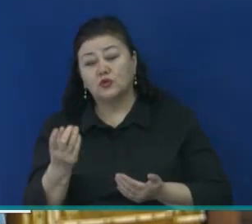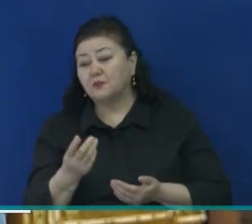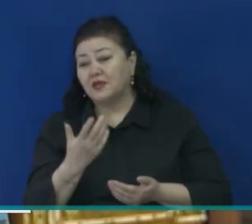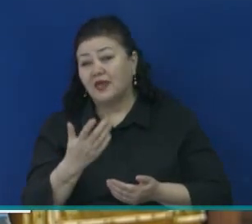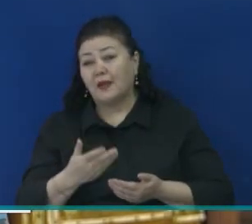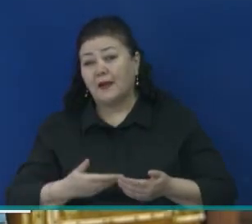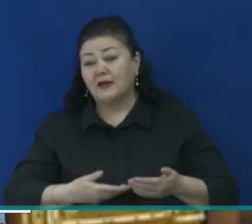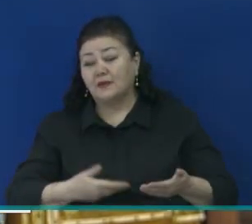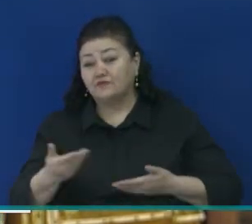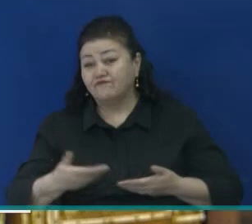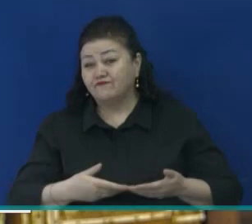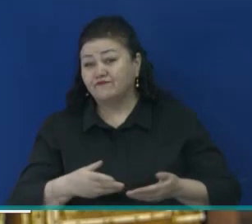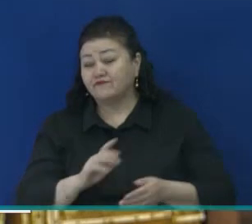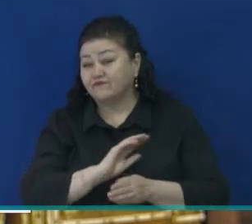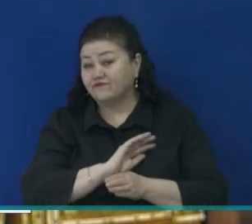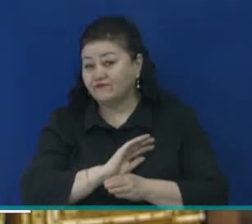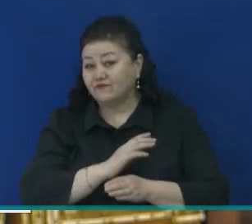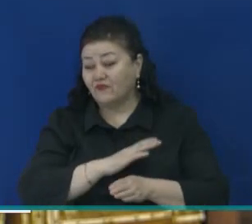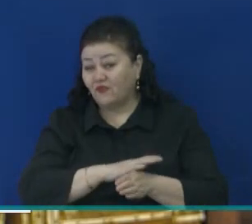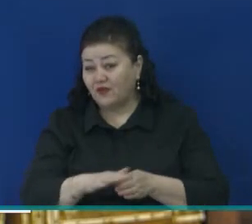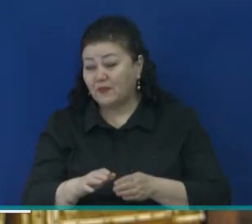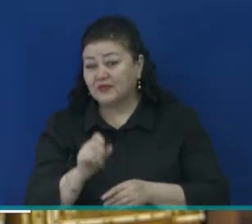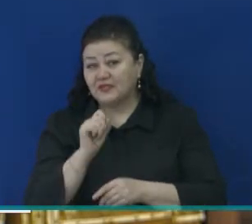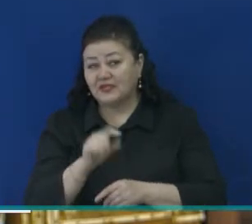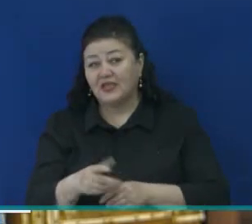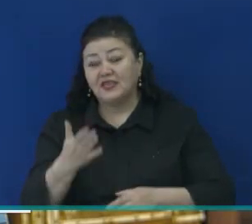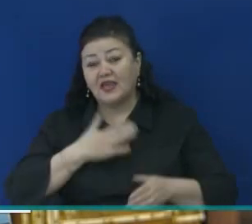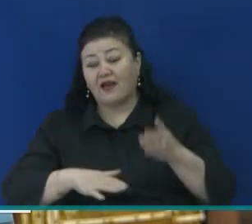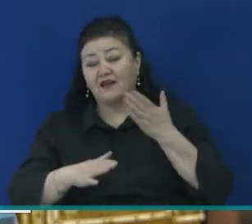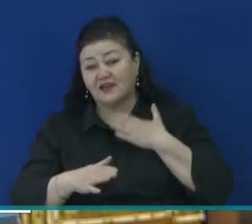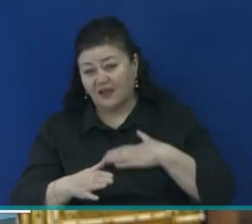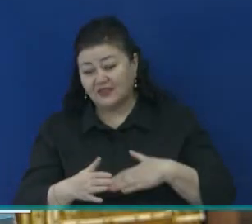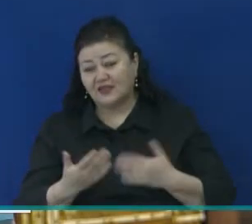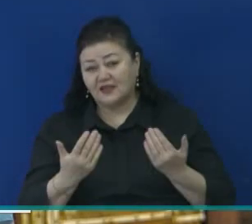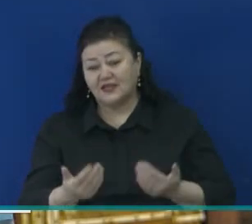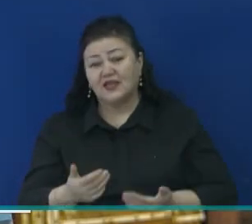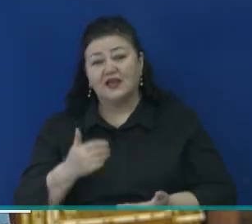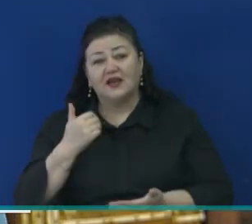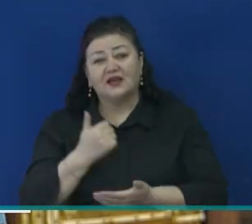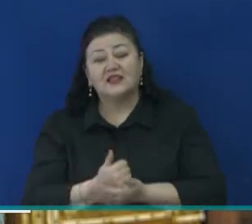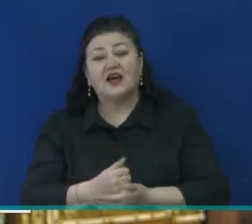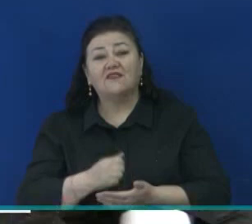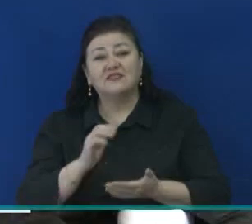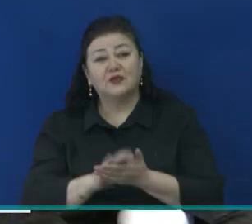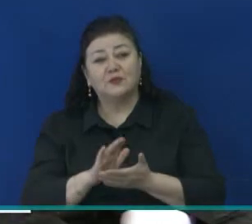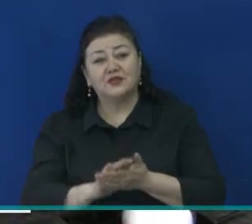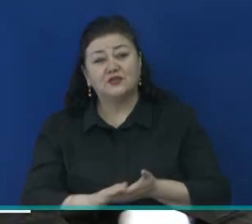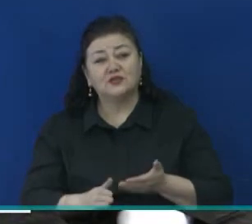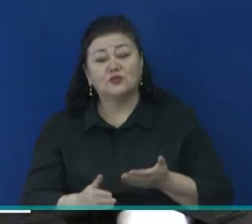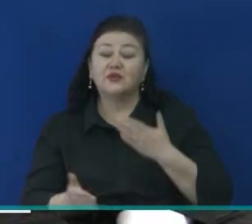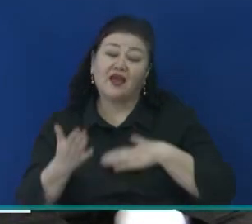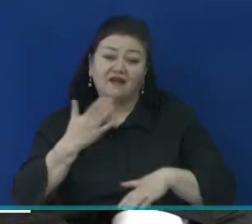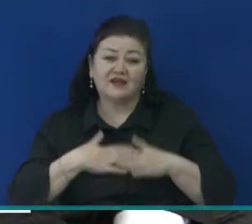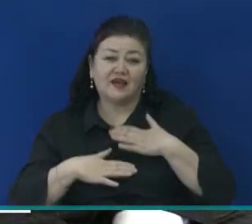өттік. Осы ұйымдастырған кісілерге үміт артқандарына үлкен алғысым шексіз және де бас жүлдегеріне болғаныма қуаныштымын.